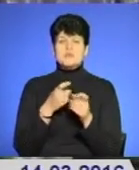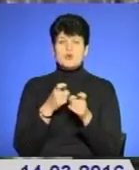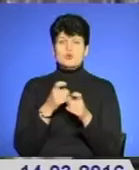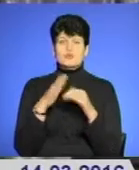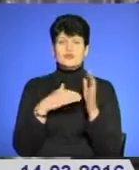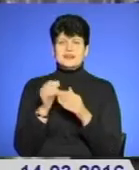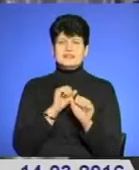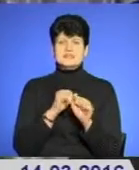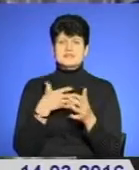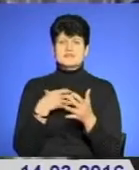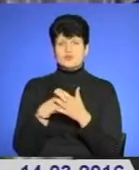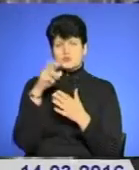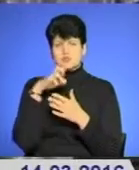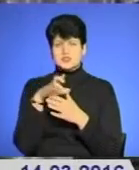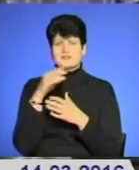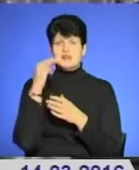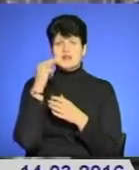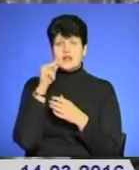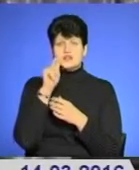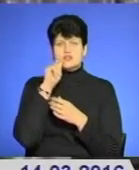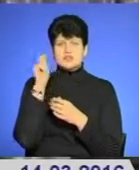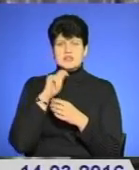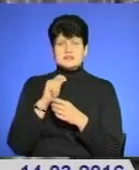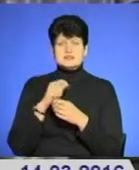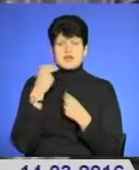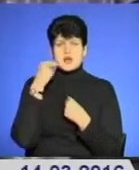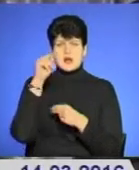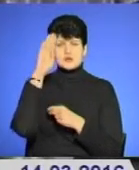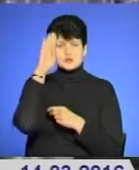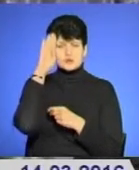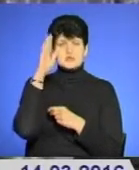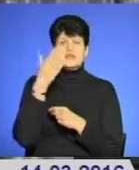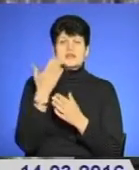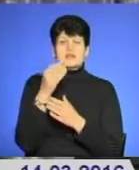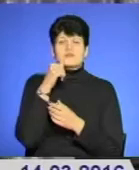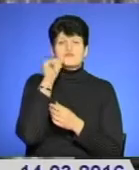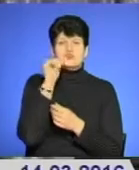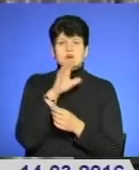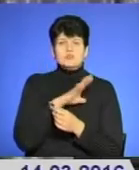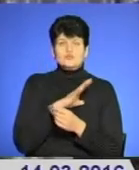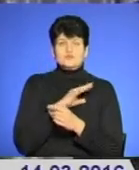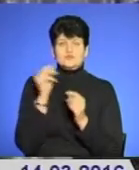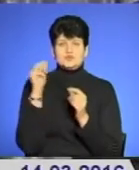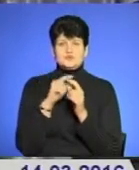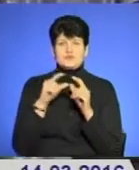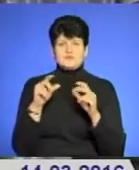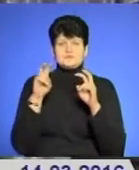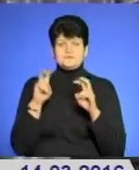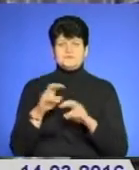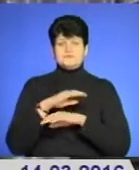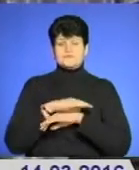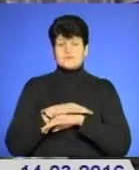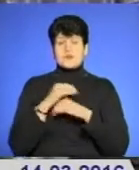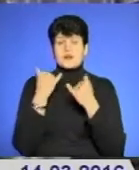власну державність. Власне, найкращі українці, найкращі хлопці, ті, які вчора ще були на шкільній лаві, на гімназійній